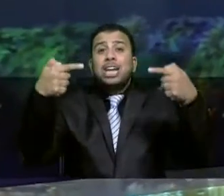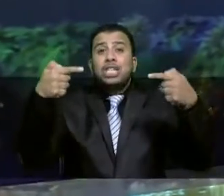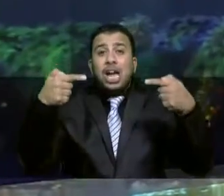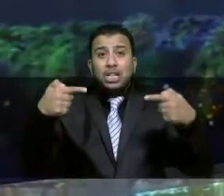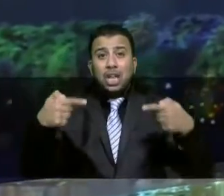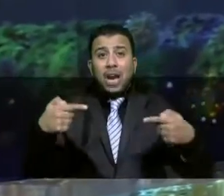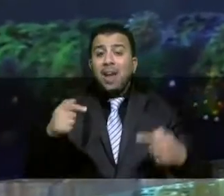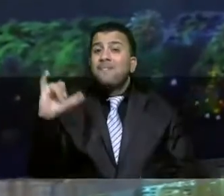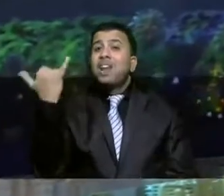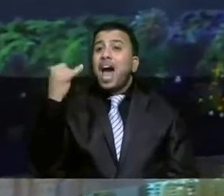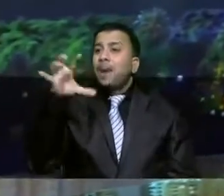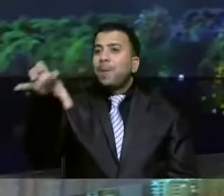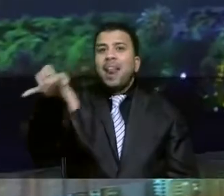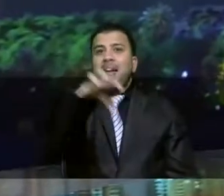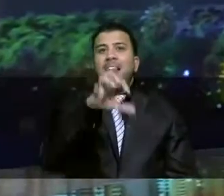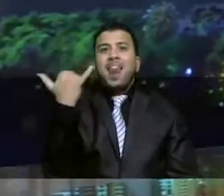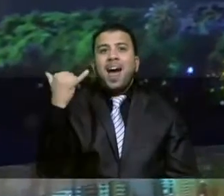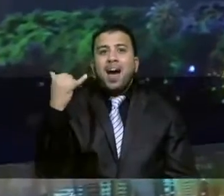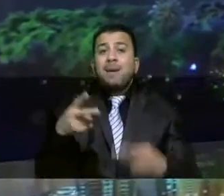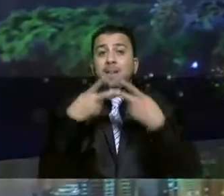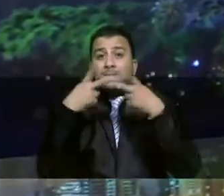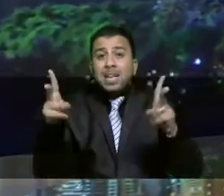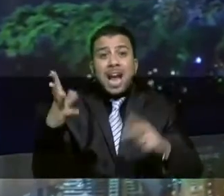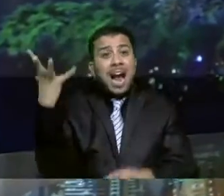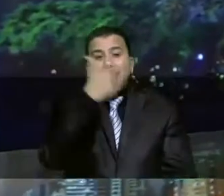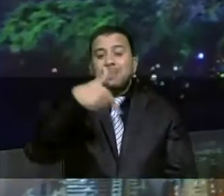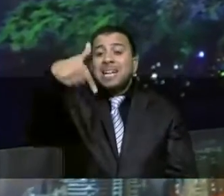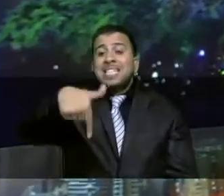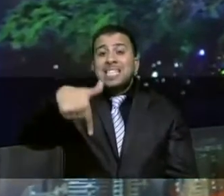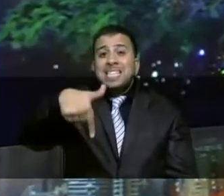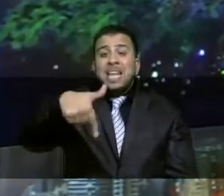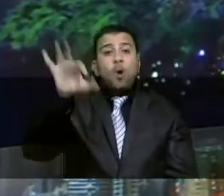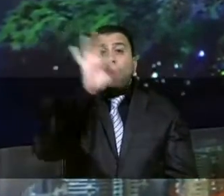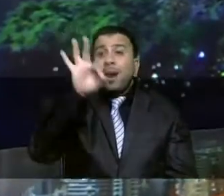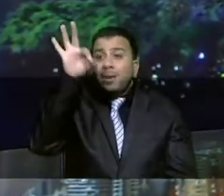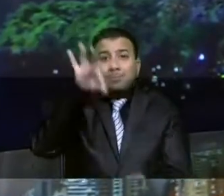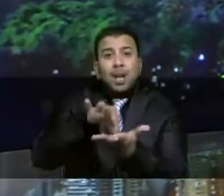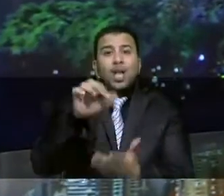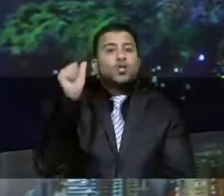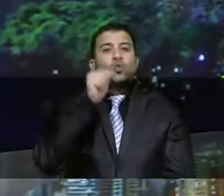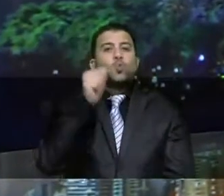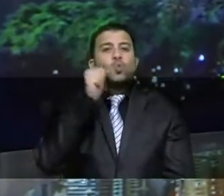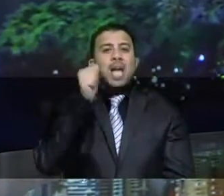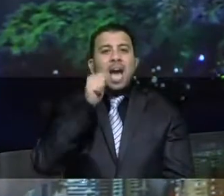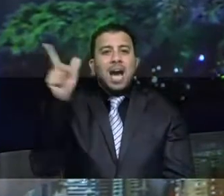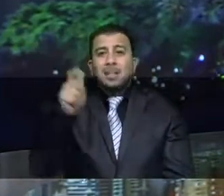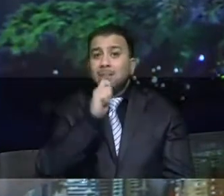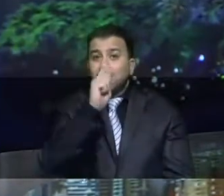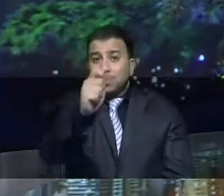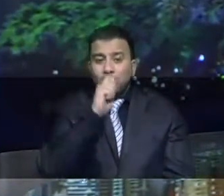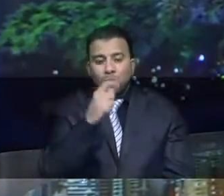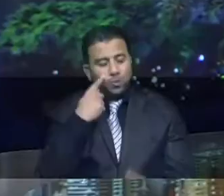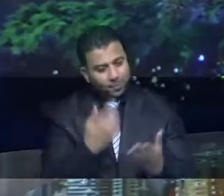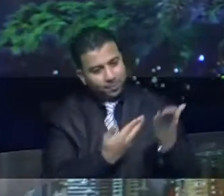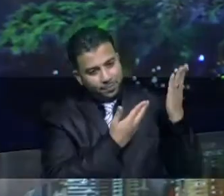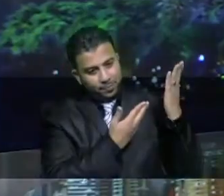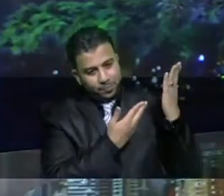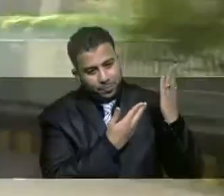في الأقطار العربية، افتتح سادس بيت للشعر في العاصمة السودانية الخرطوم. مفادنا رعد أمان